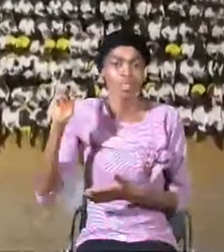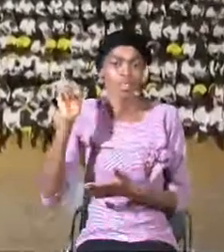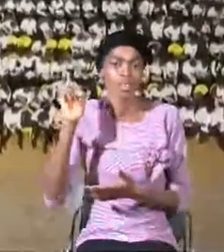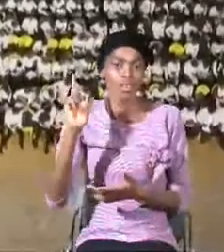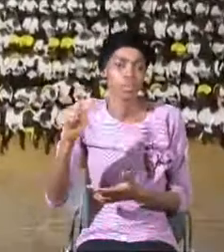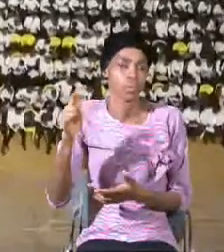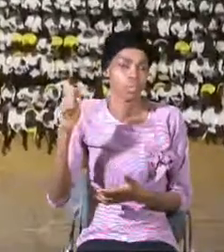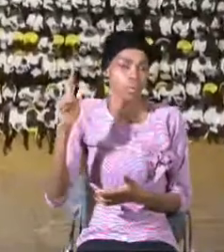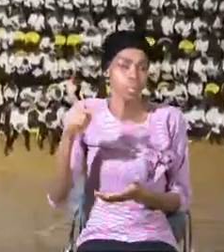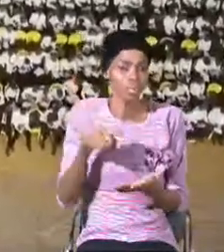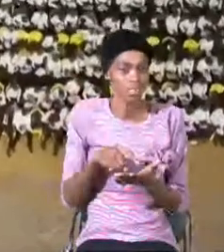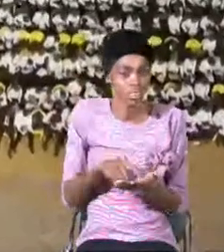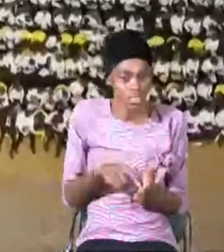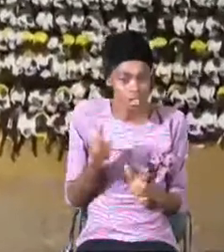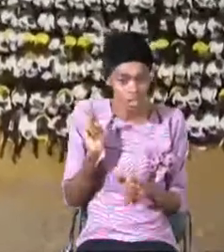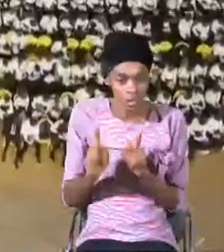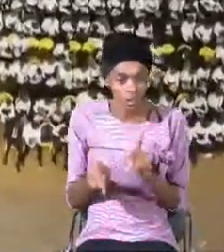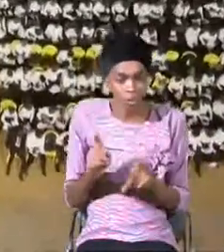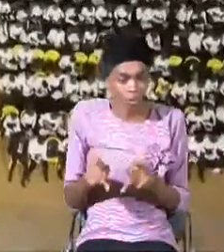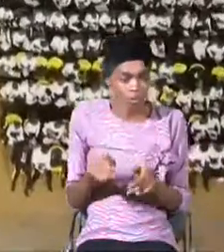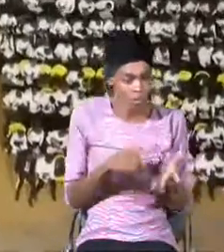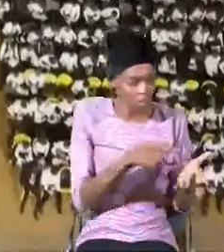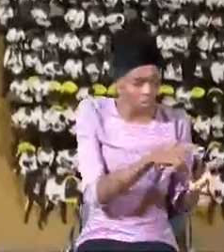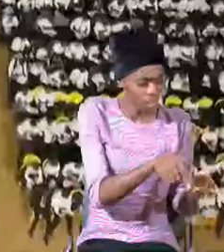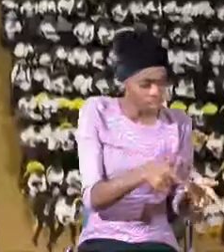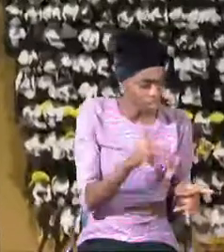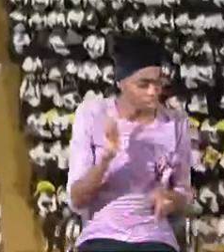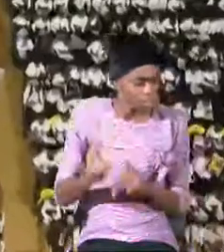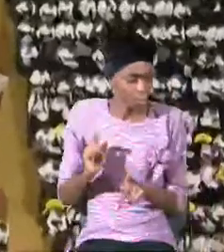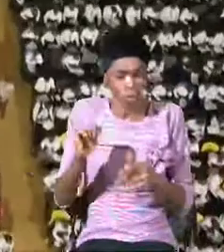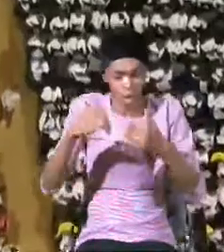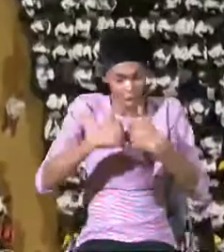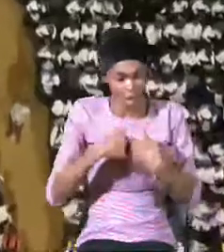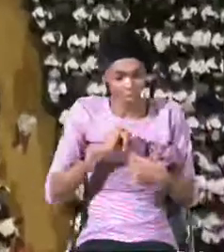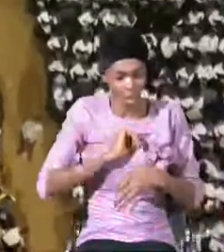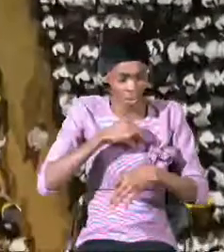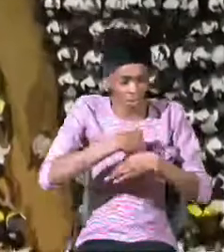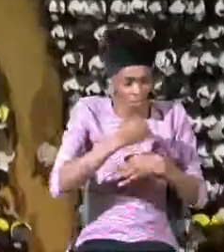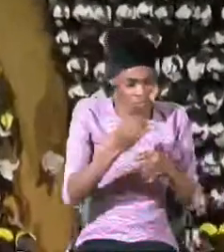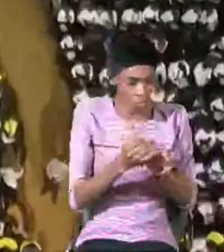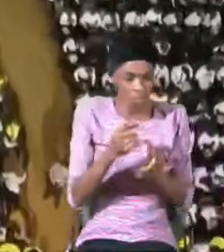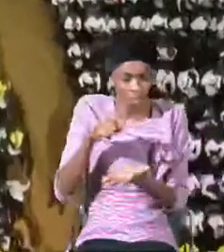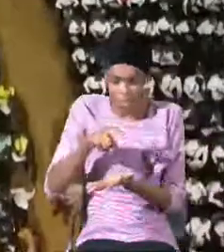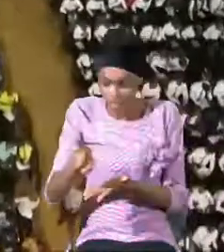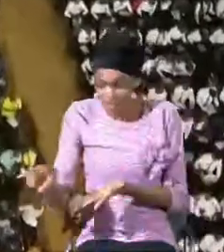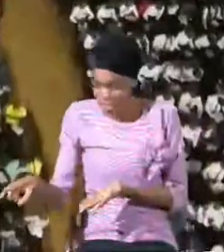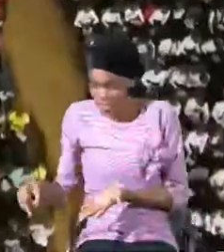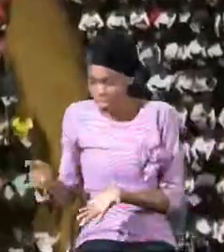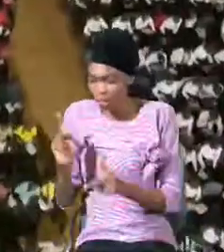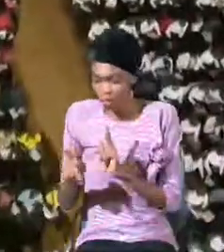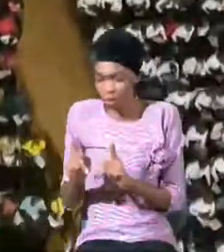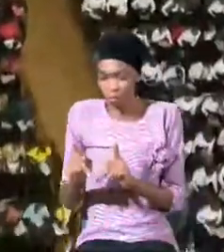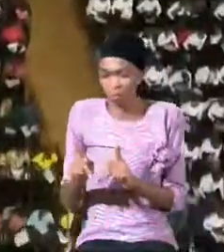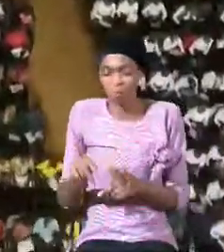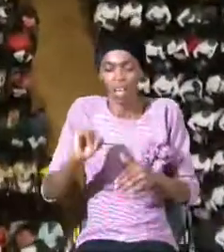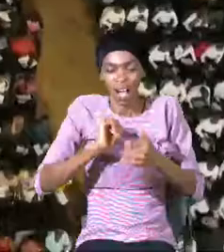Verset 21 dit, le peuple que je me suis formé, le peuple que je me suis